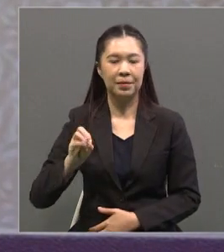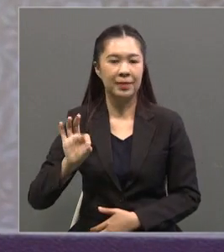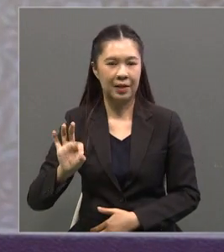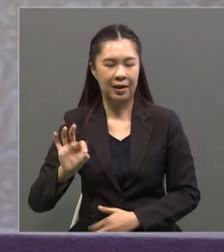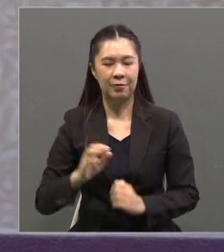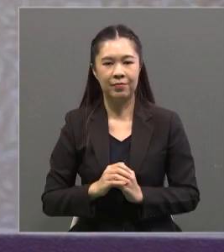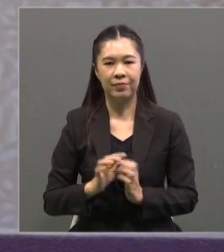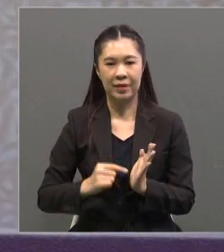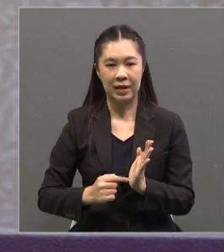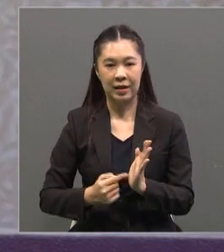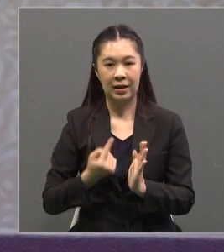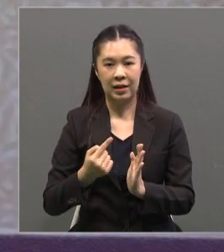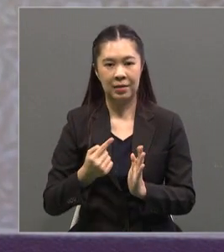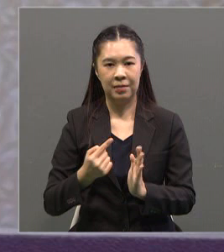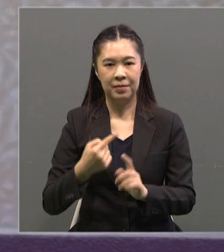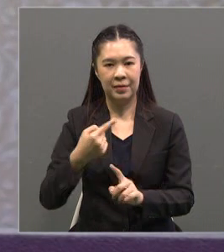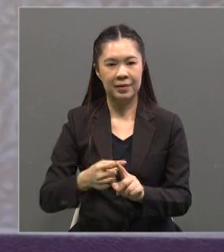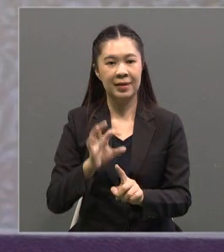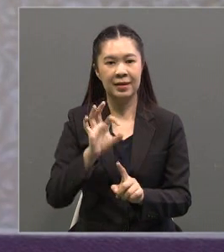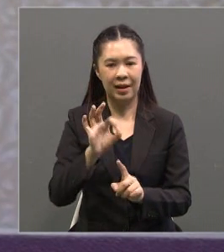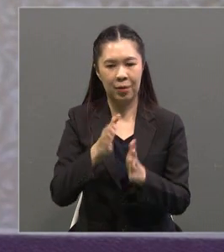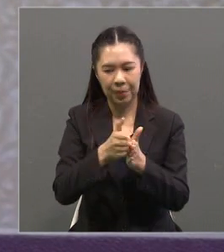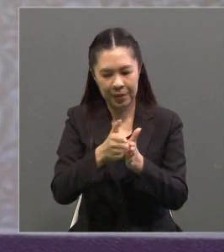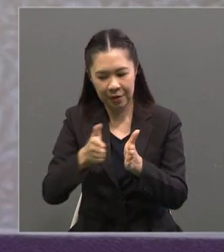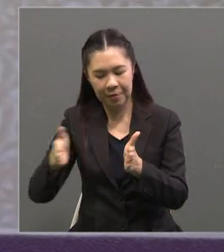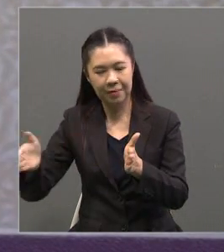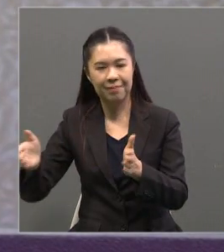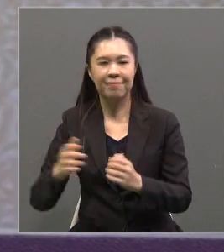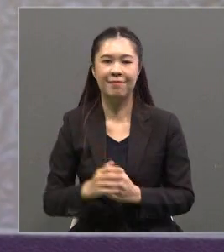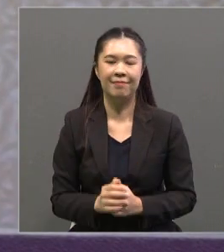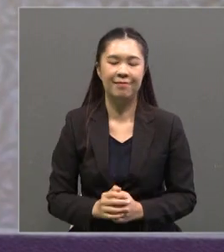ริ่มมีผลในรอบบัญชีตั้งแต่เดือนกันยายนนี้เป็นต้นไป